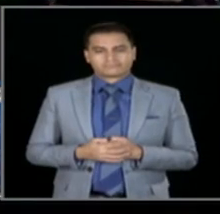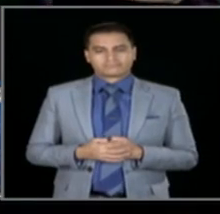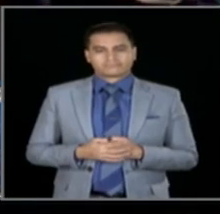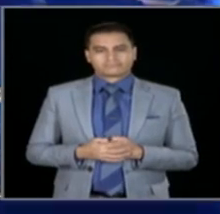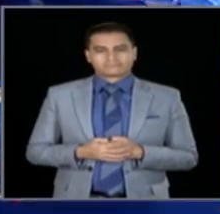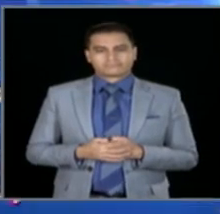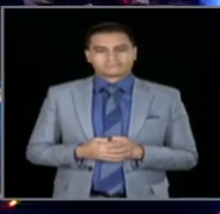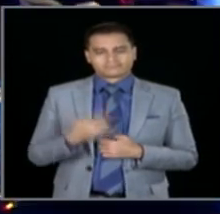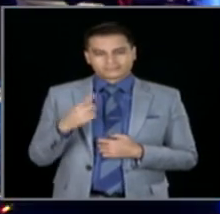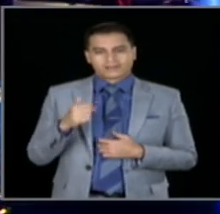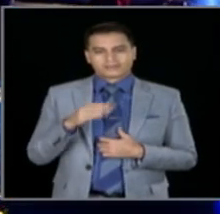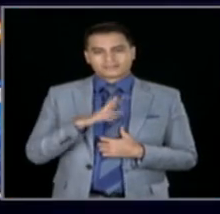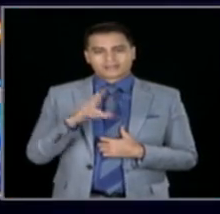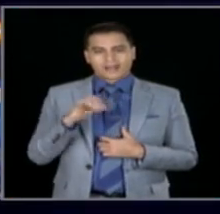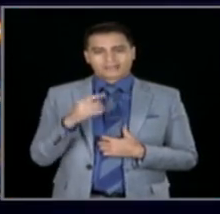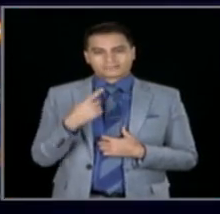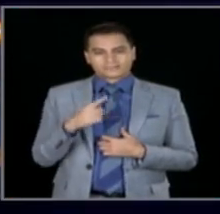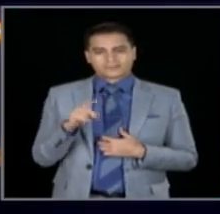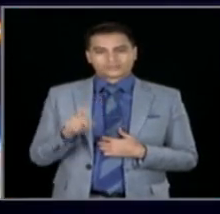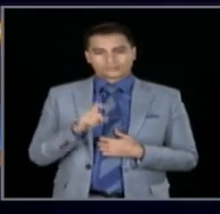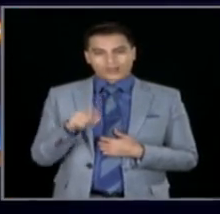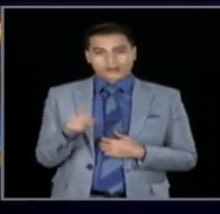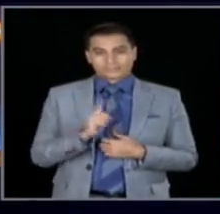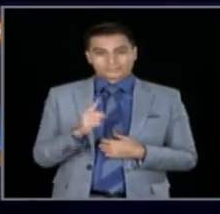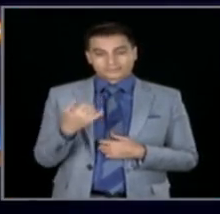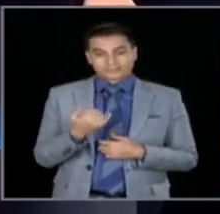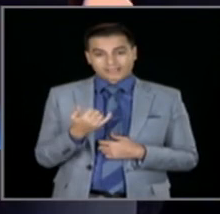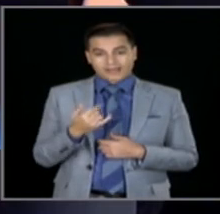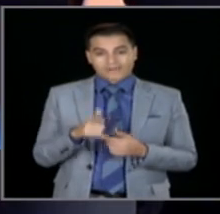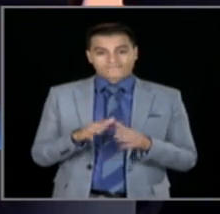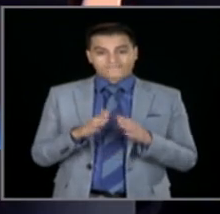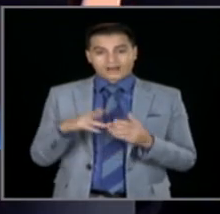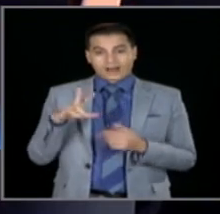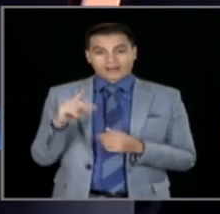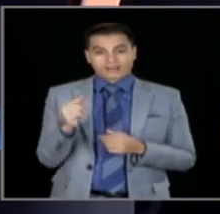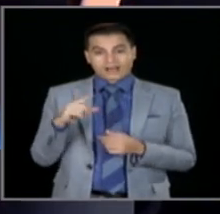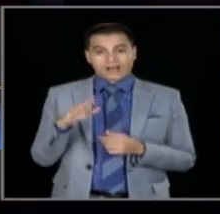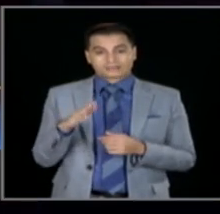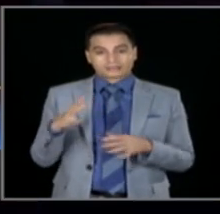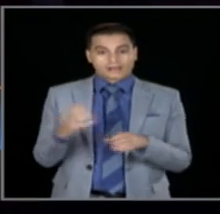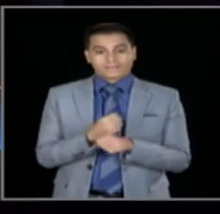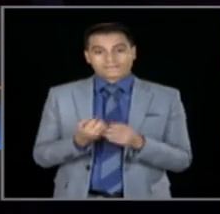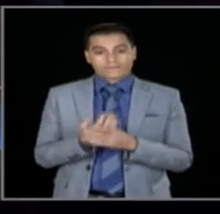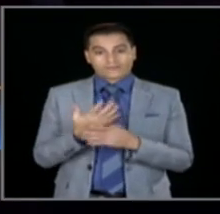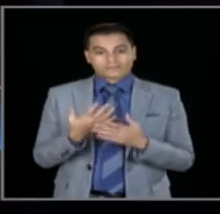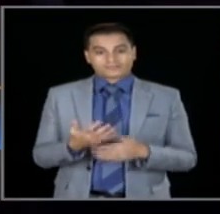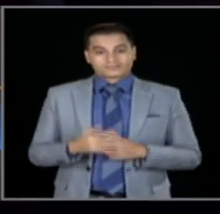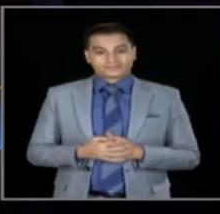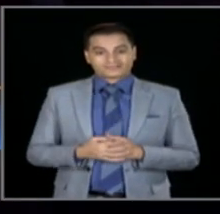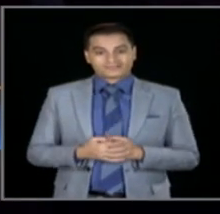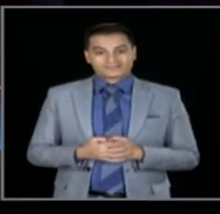برافو عليك يا اسلام سؤال ما كانش سهل فريق الاندلس حقق مفاجاه